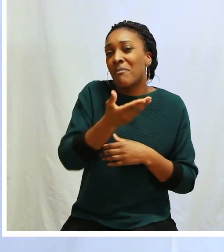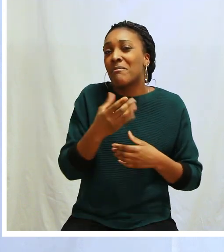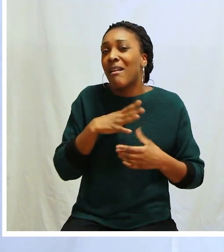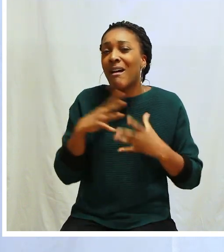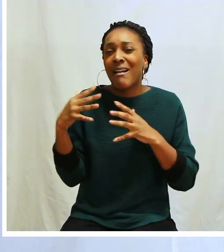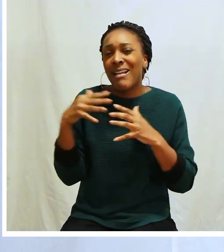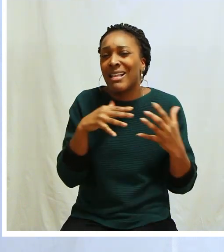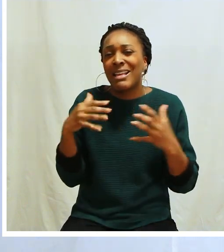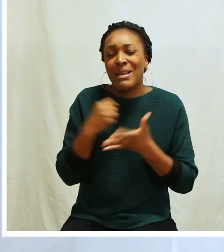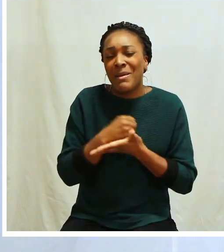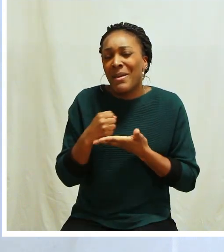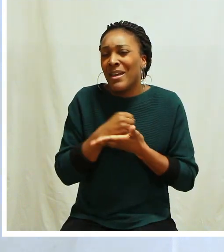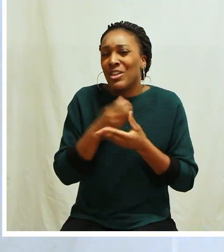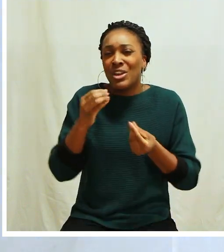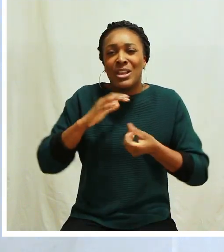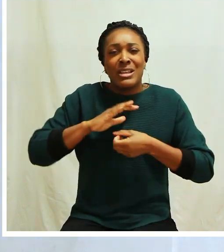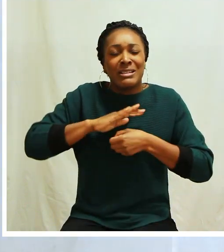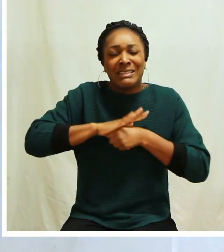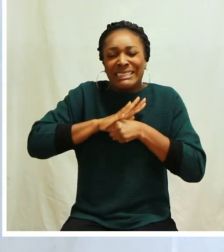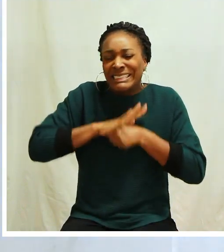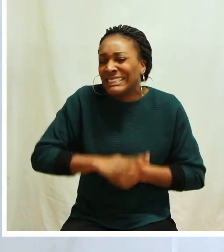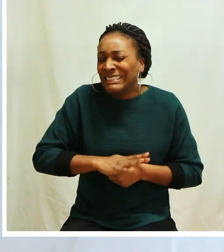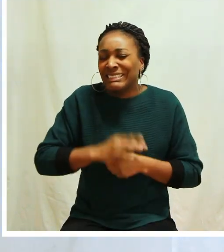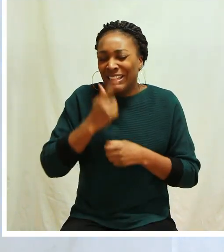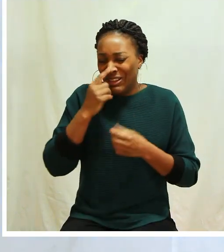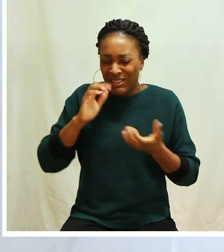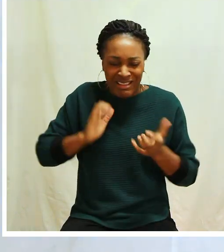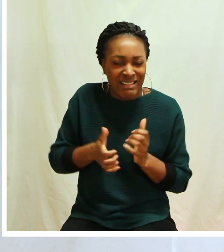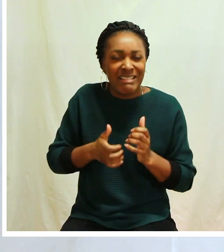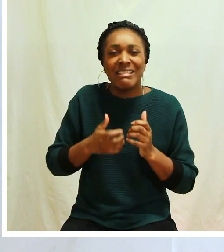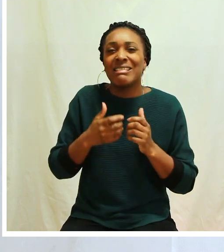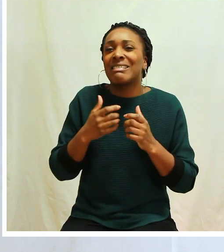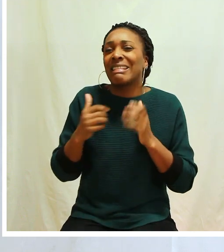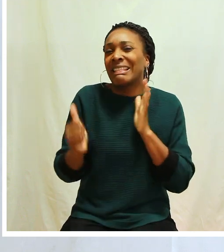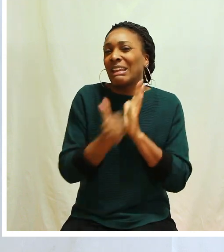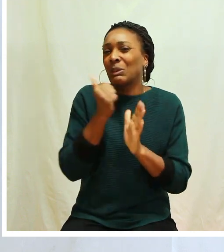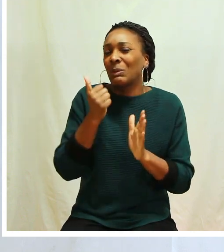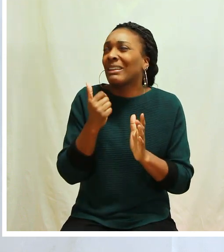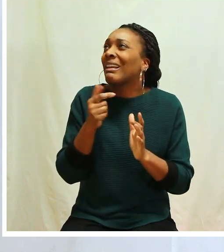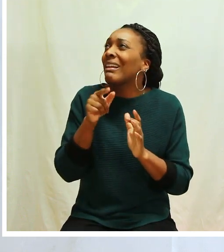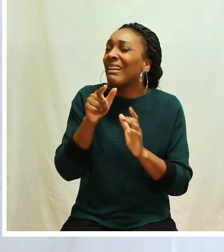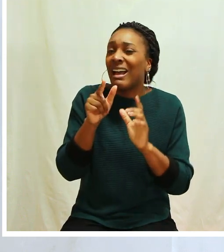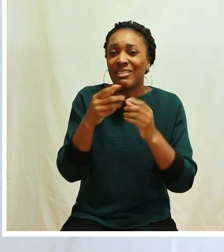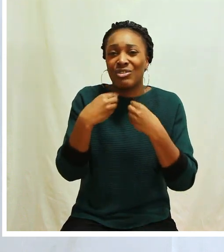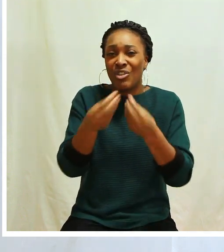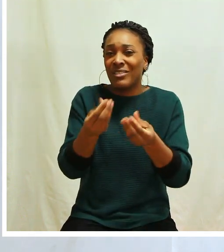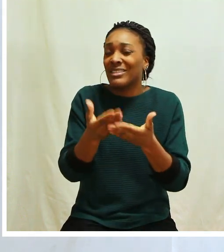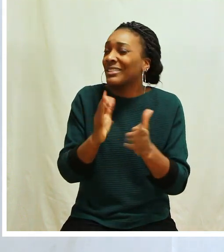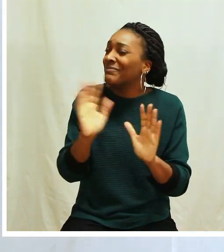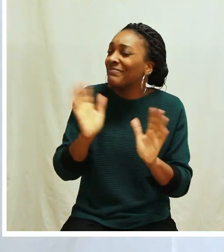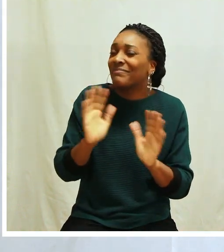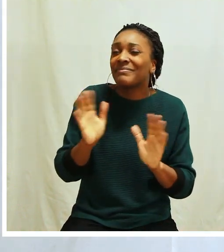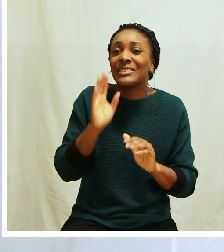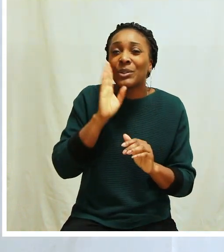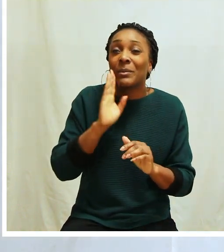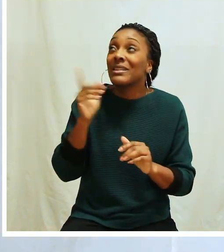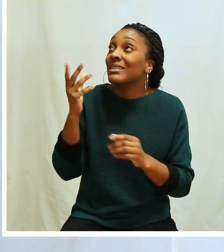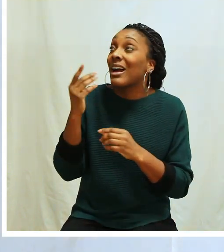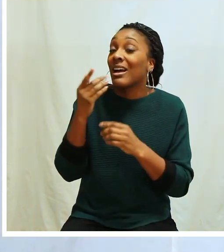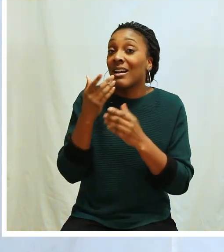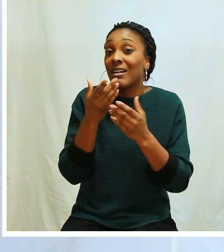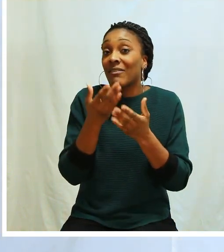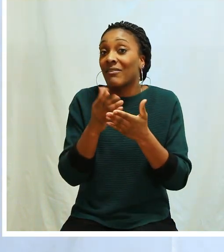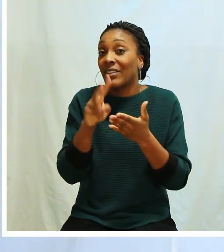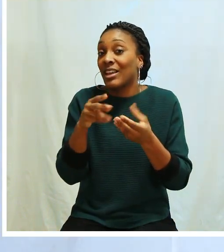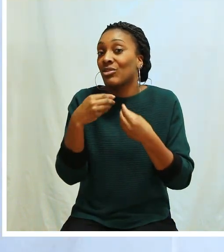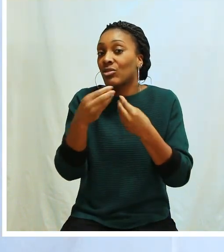épreuve qui vient les oppresser et les détruire. Seigneur, je te loue parce que, Seigneur, cette épreuve-là qui a l'air de les détruire, en fait, est une épreuve qui est en train